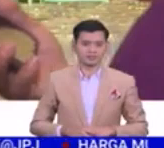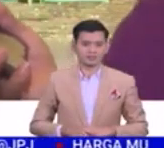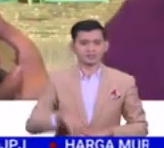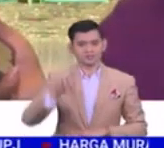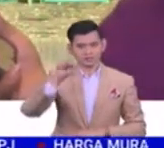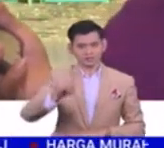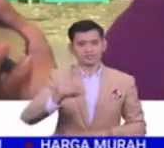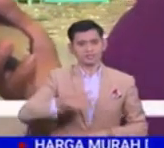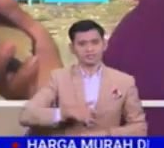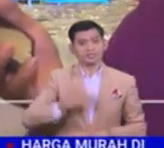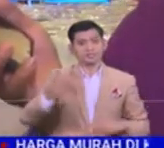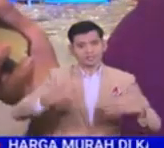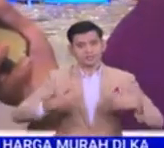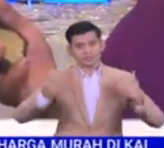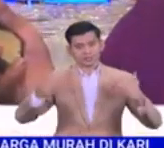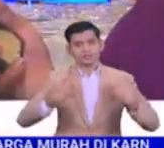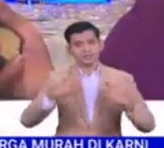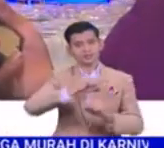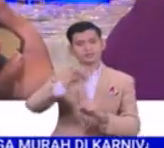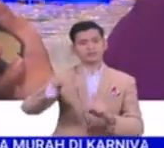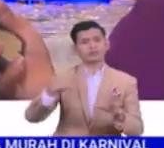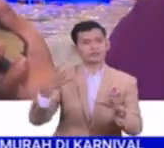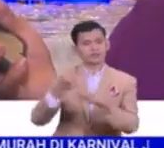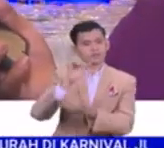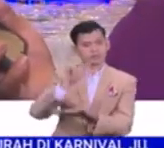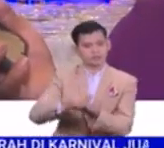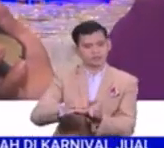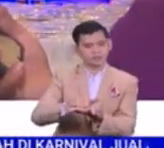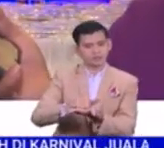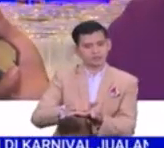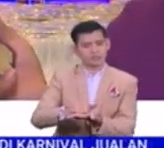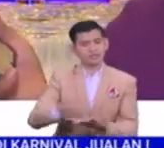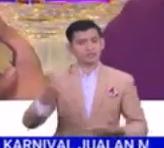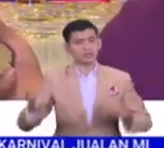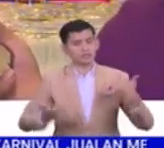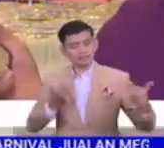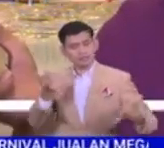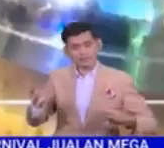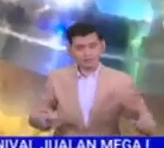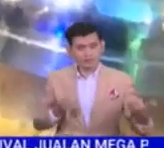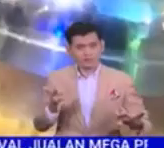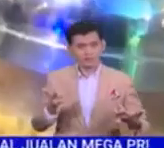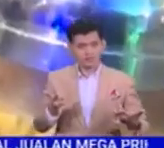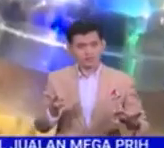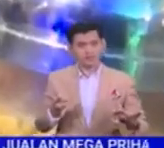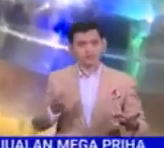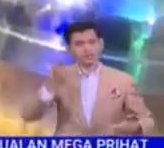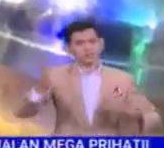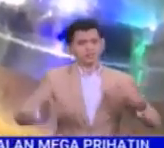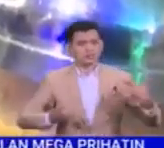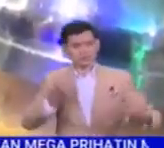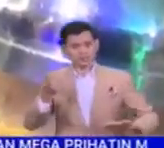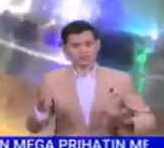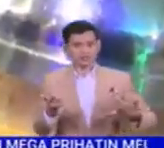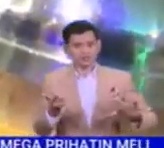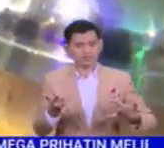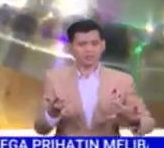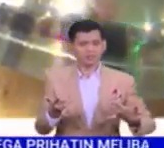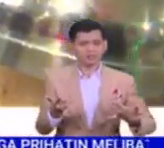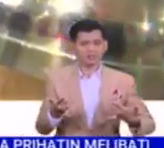Memang gembiralah diorang bila dapat tu. Teruja lah bila perasaan tu teruja lah.